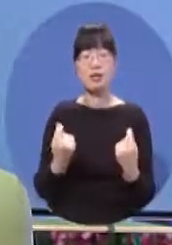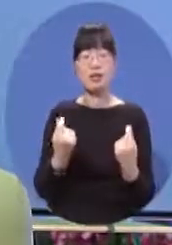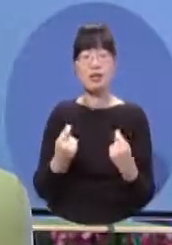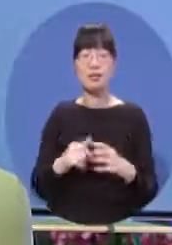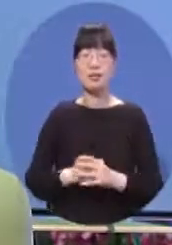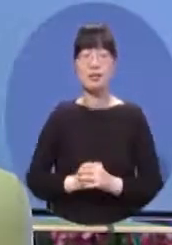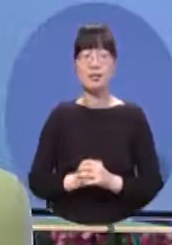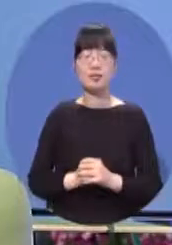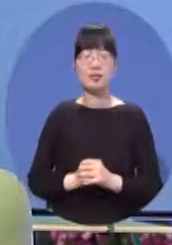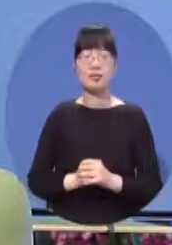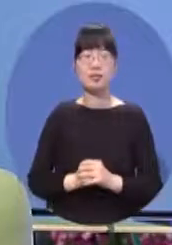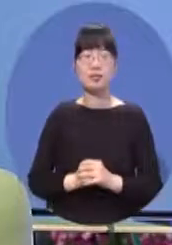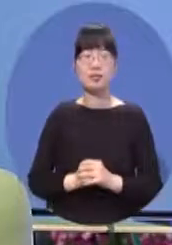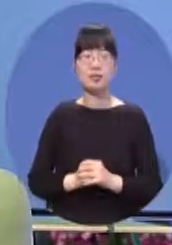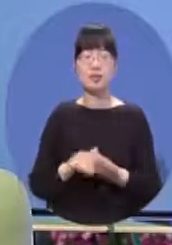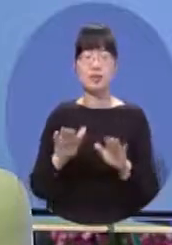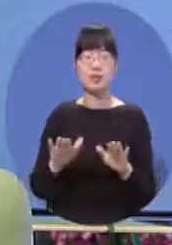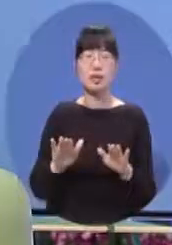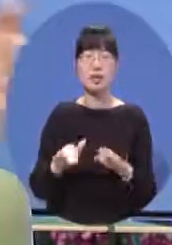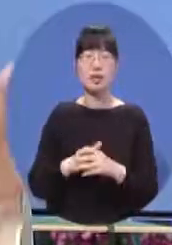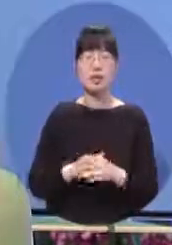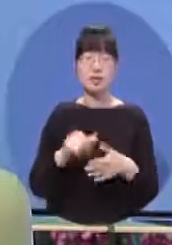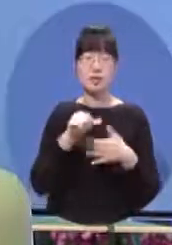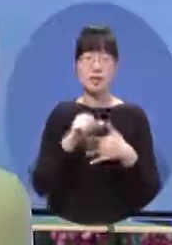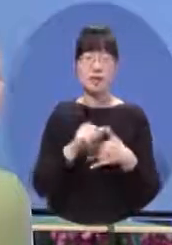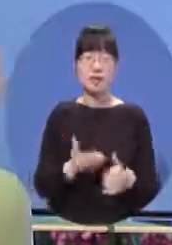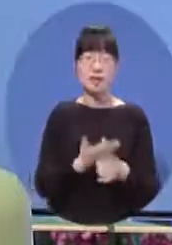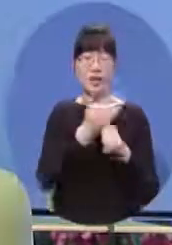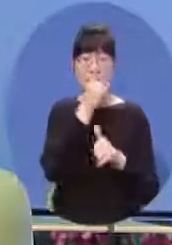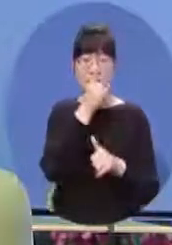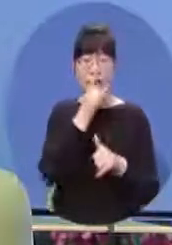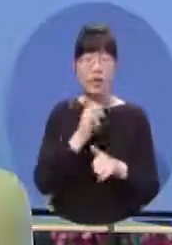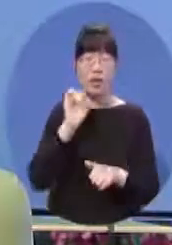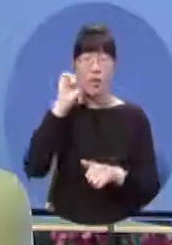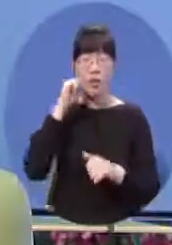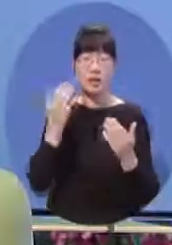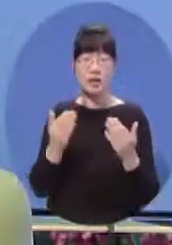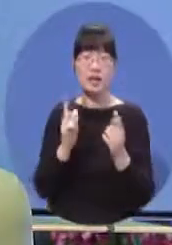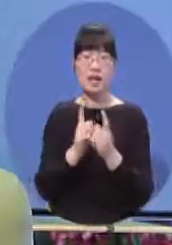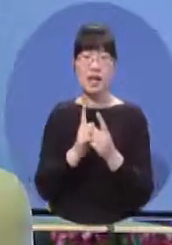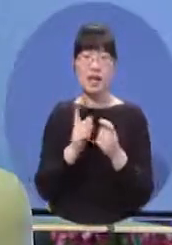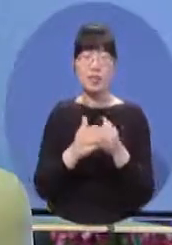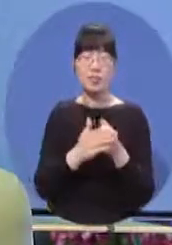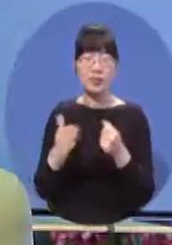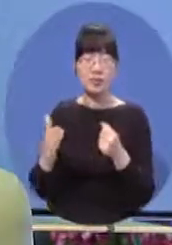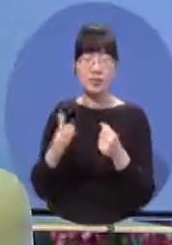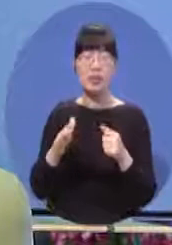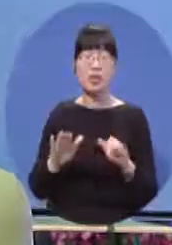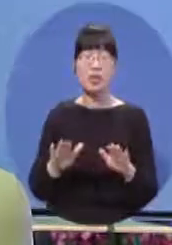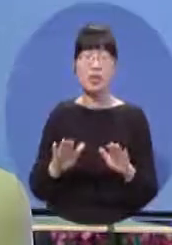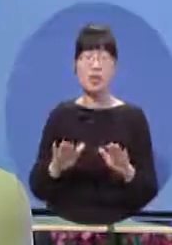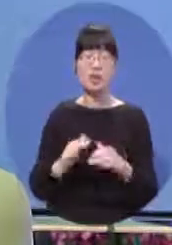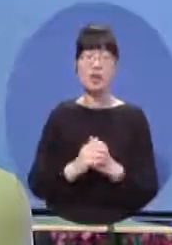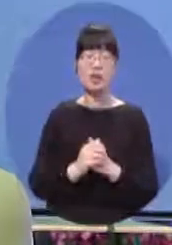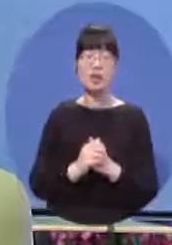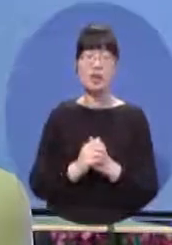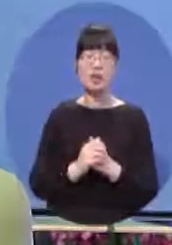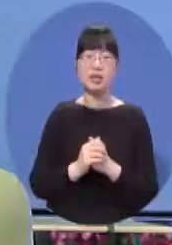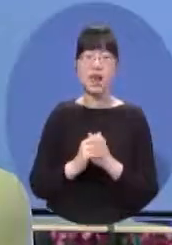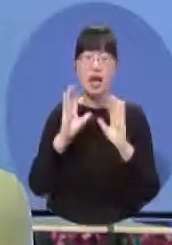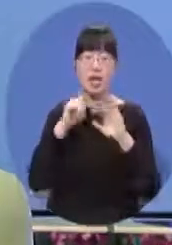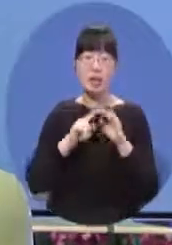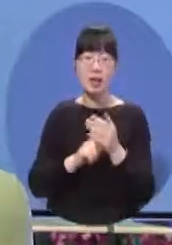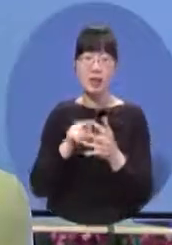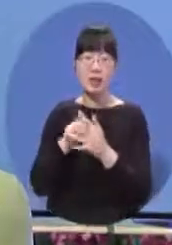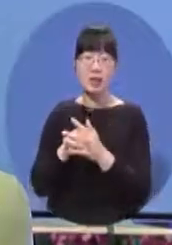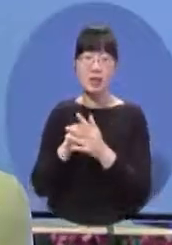같아요. 예, 그런데다가 이제 민재 또 키우고 이러시면서 좀 어려움이 있으셔서 그래서 그러다 보면 아무래도 아이의